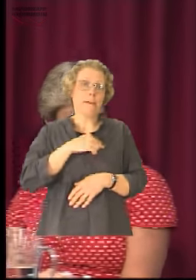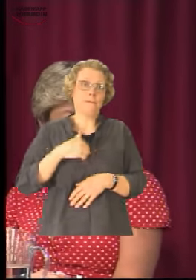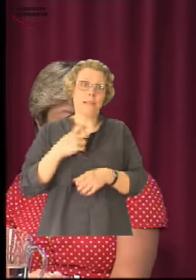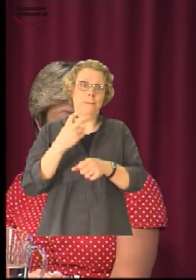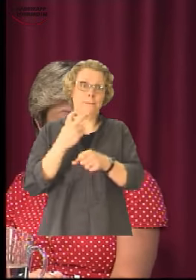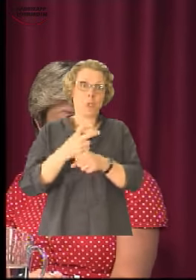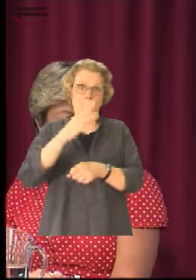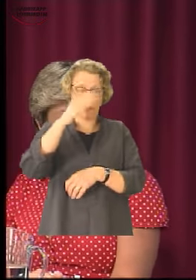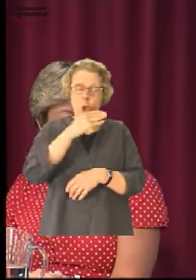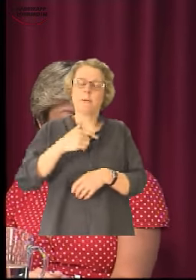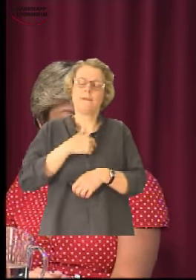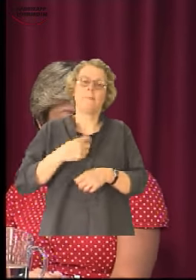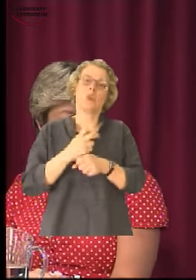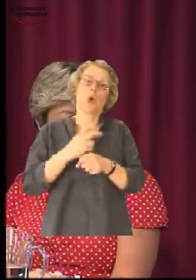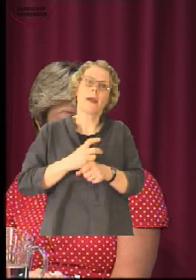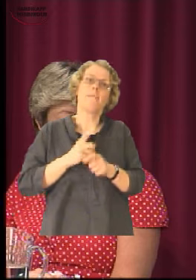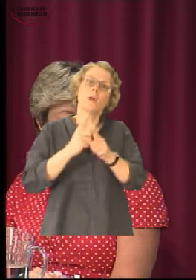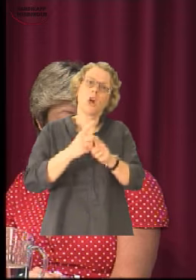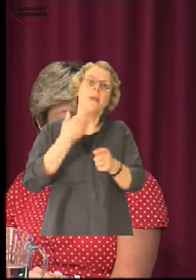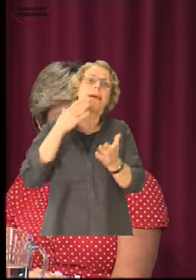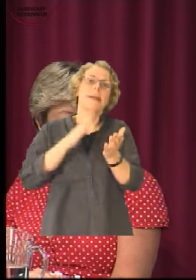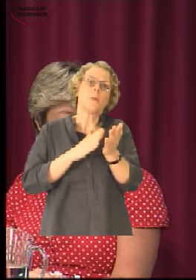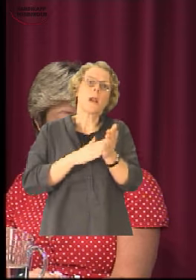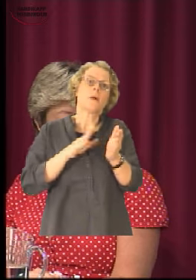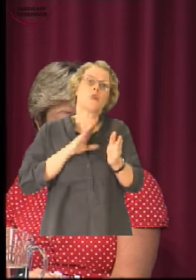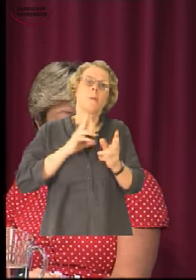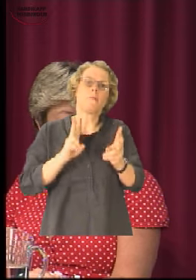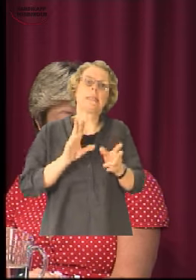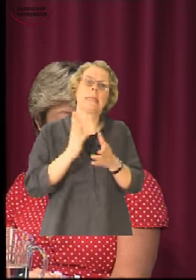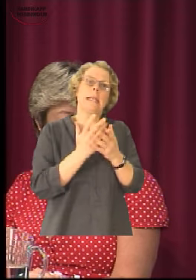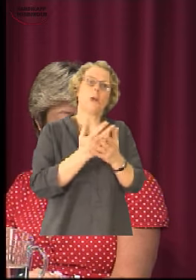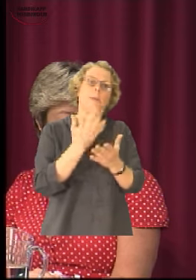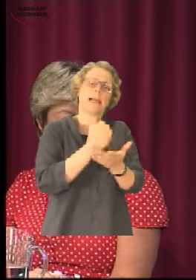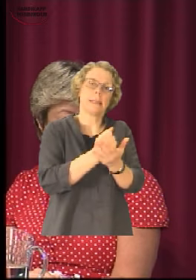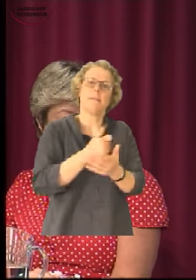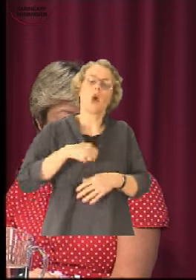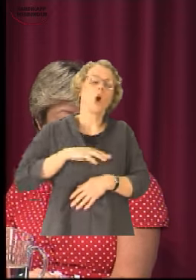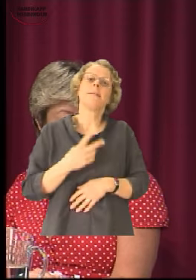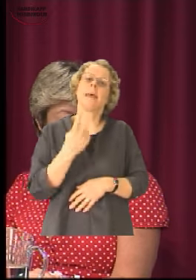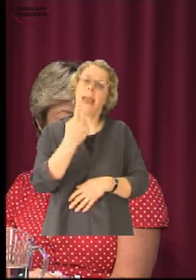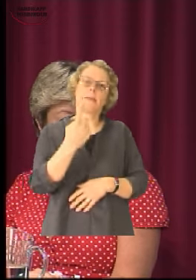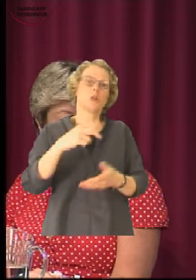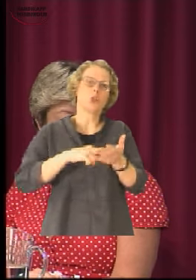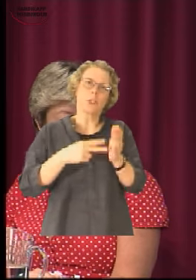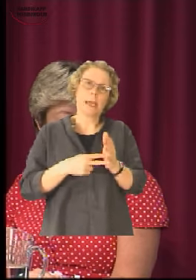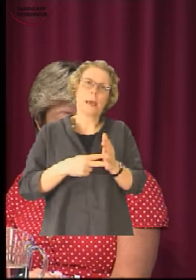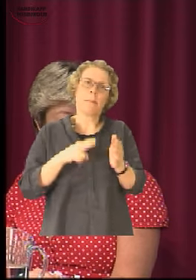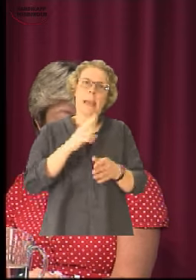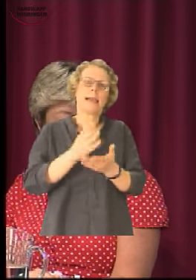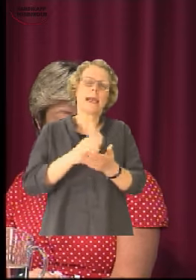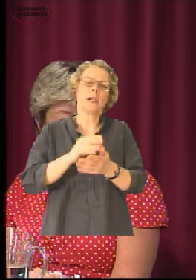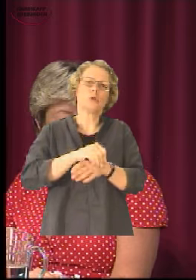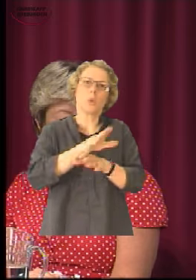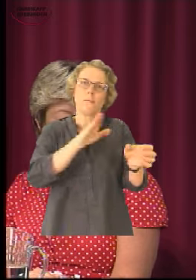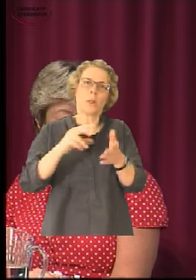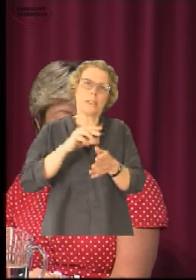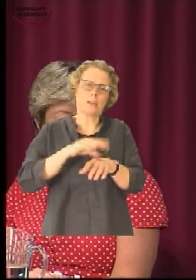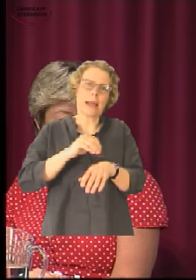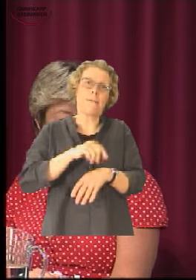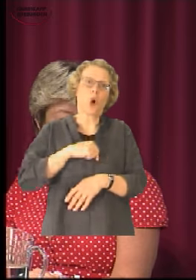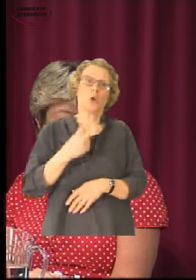läkemedelsrekommendationer som är i respektive landsting. Vi har ju inte ett system för sjukvård i Sverige. Vi har 21 olika system av sjukvård i Sverige,